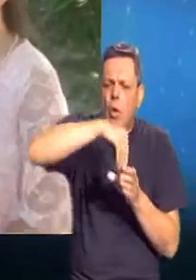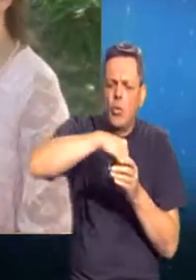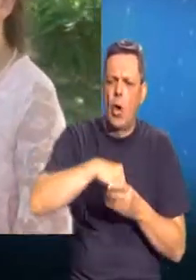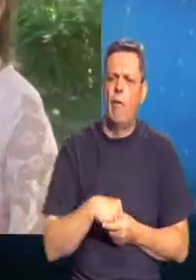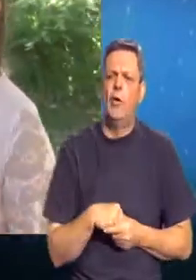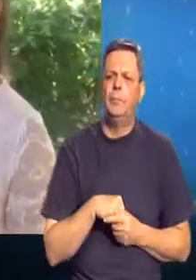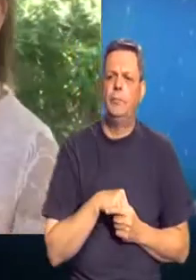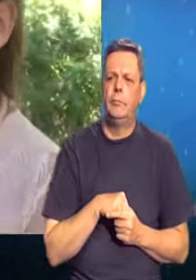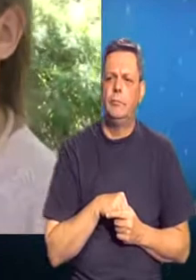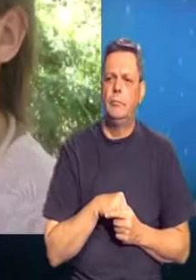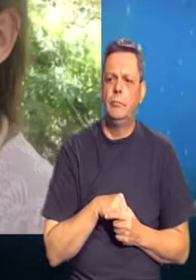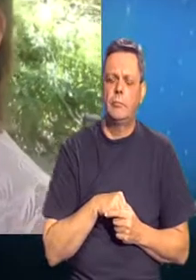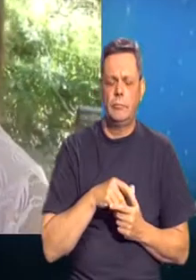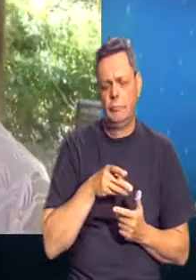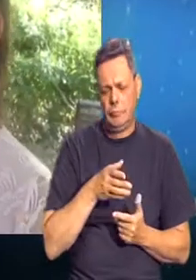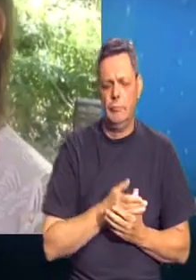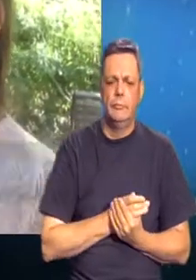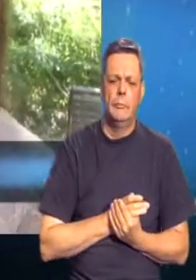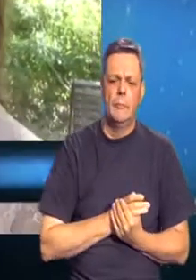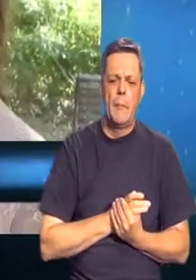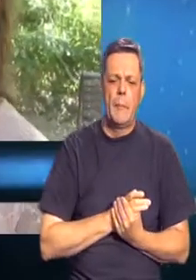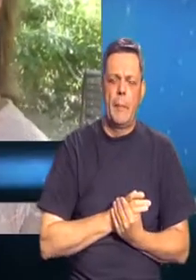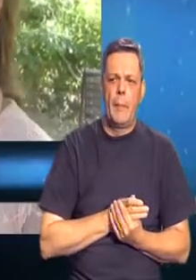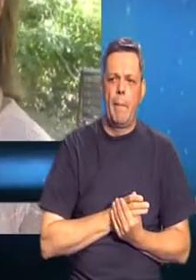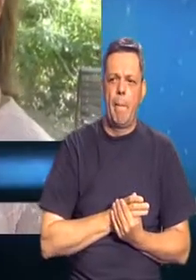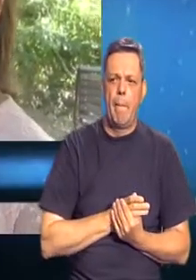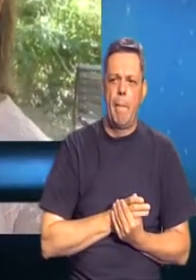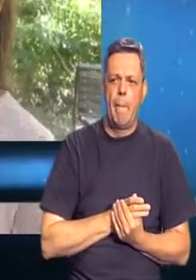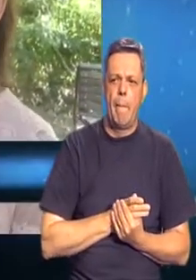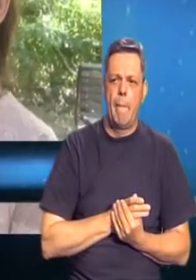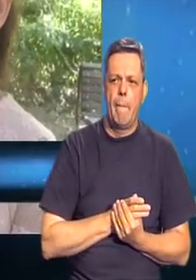sudjelo? O tome kako